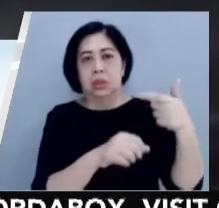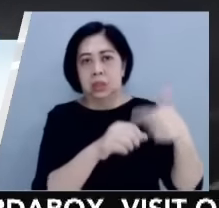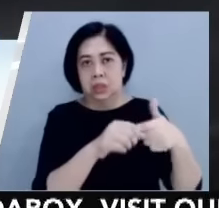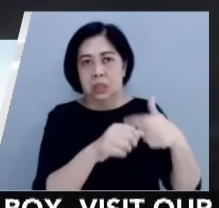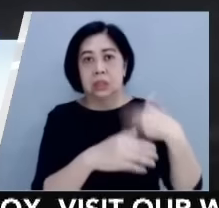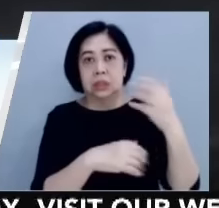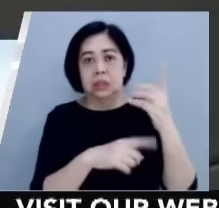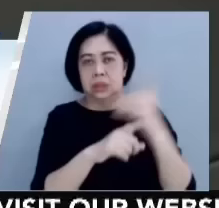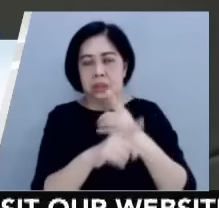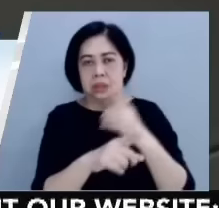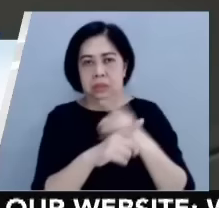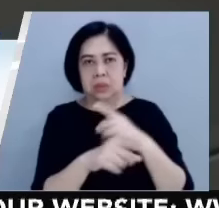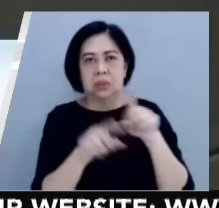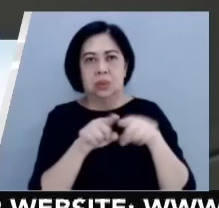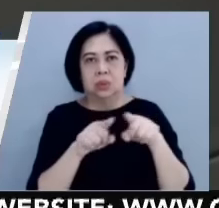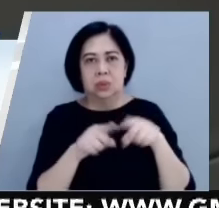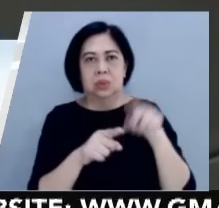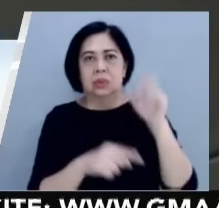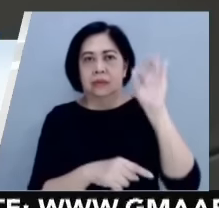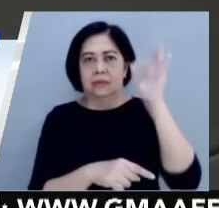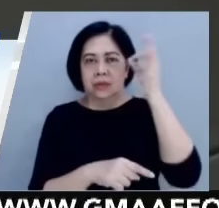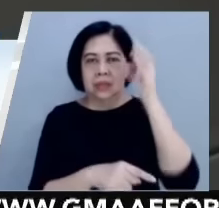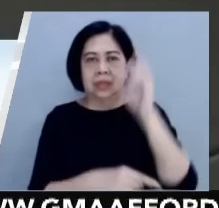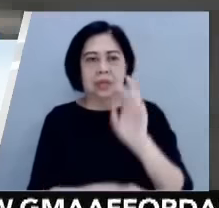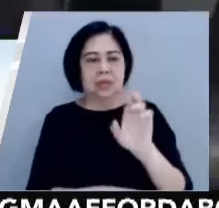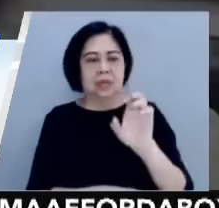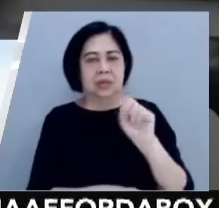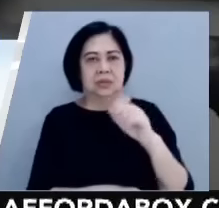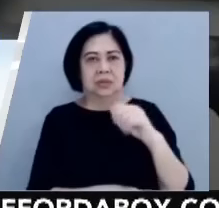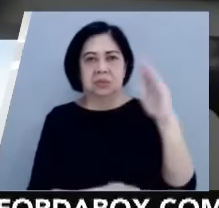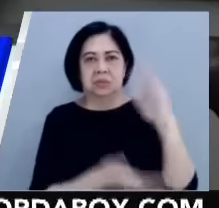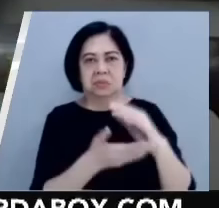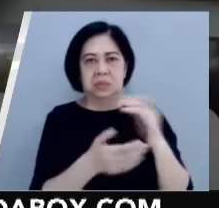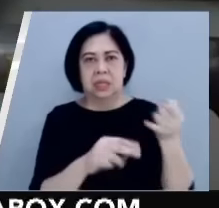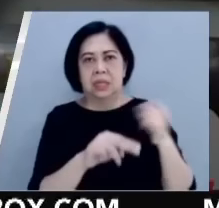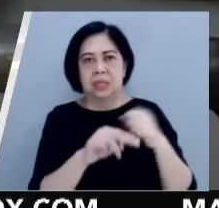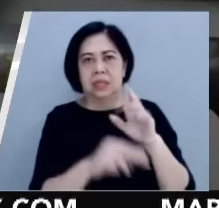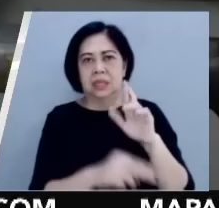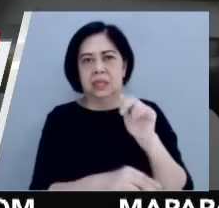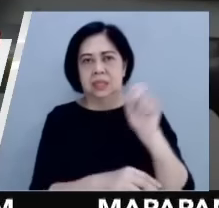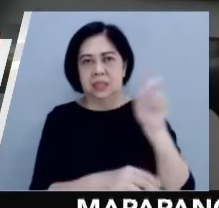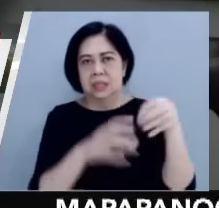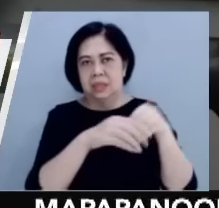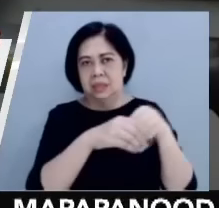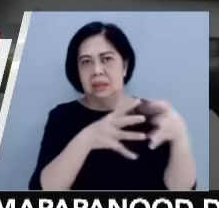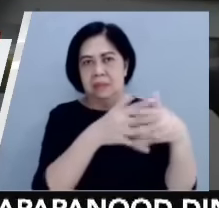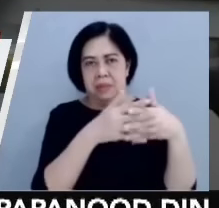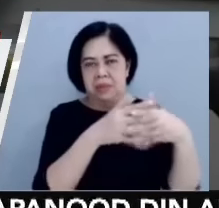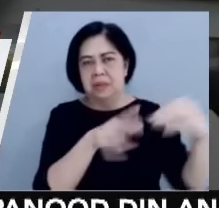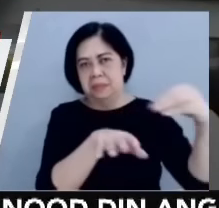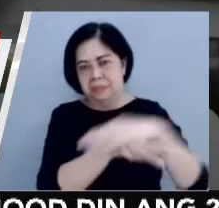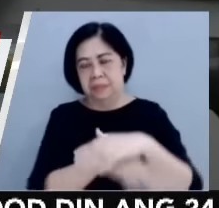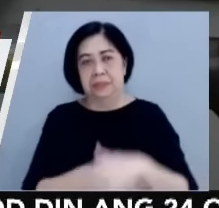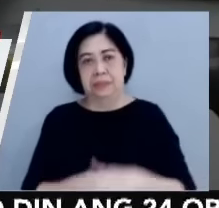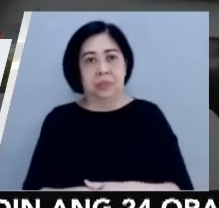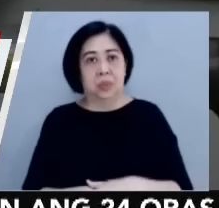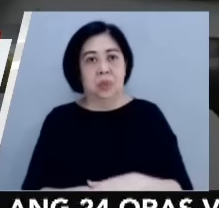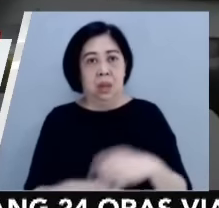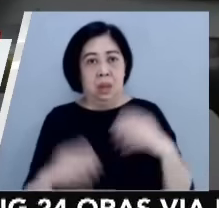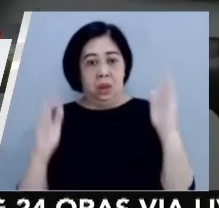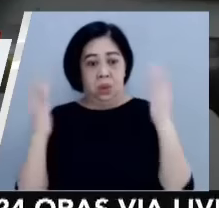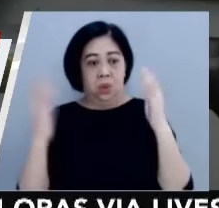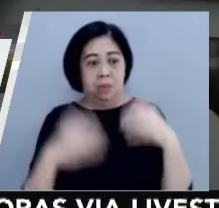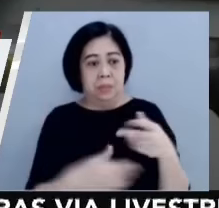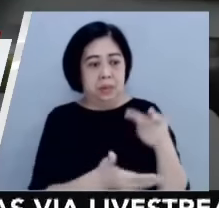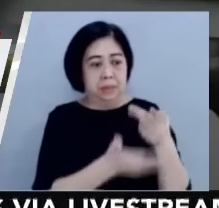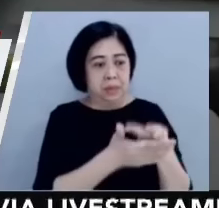US Federal Reserve na magbaba ng interest rate. Dahil naman sa bumababang palitan ng piso kontra dolyar, tumataas